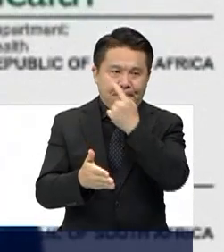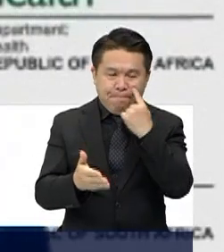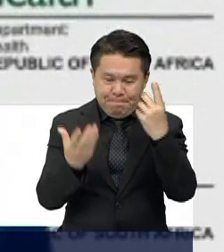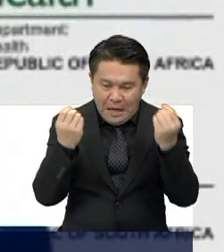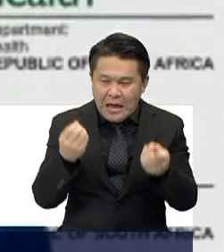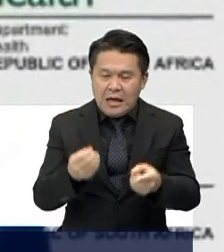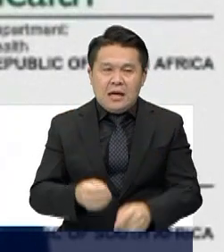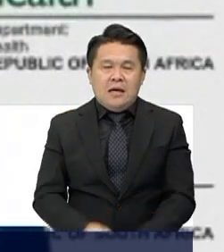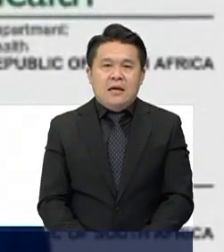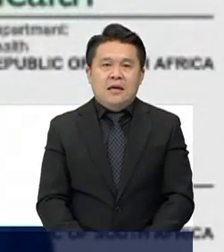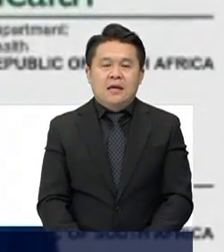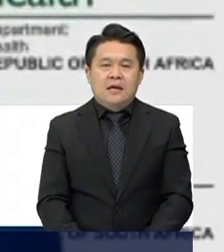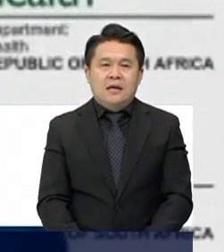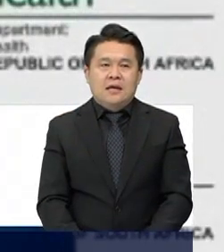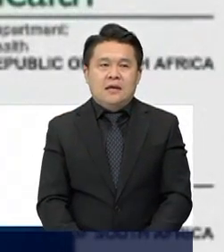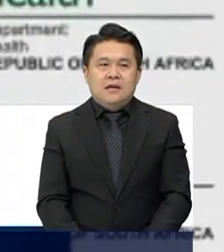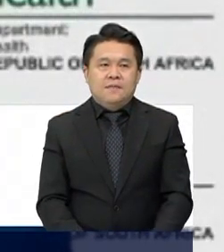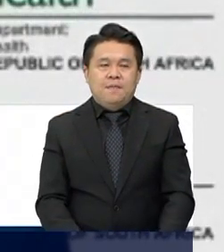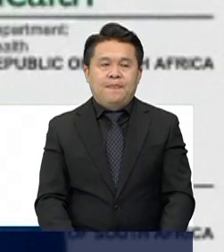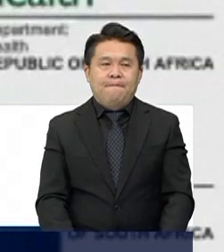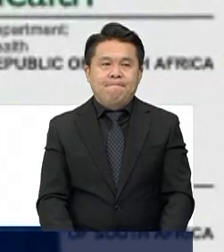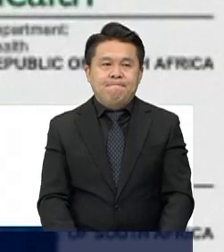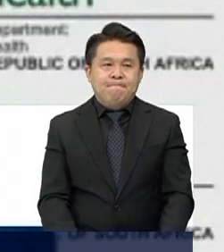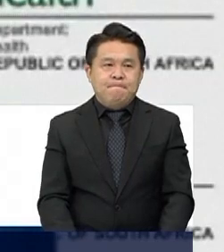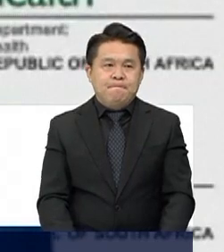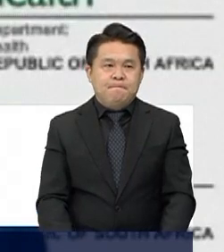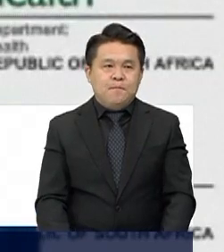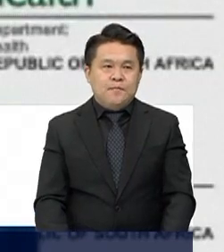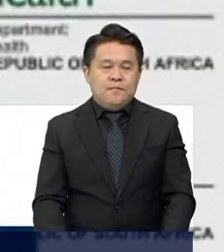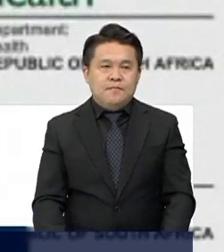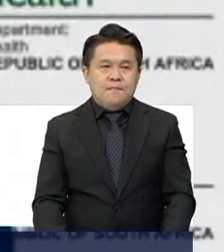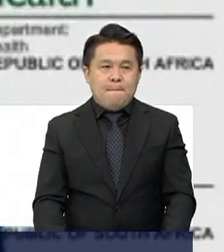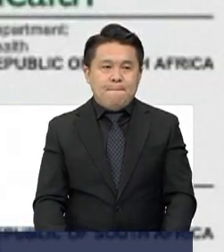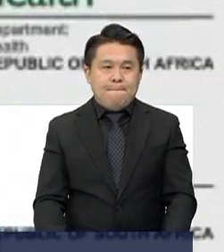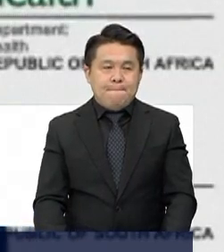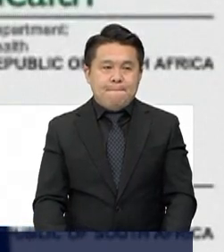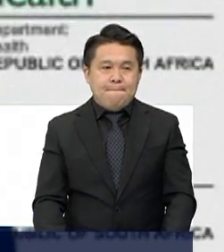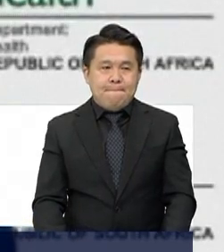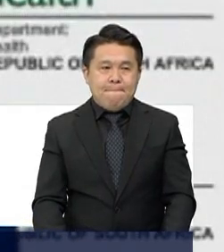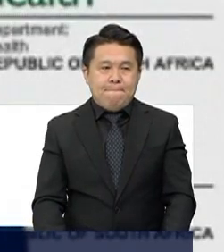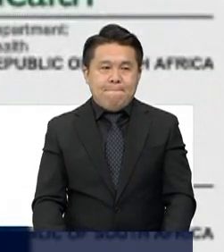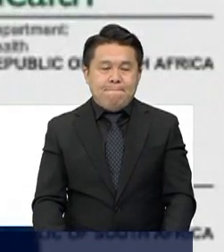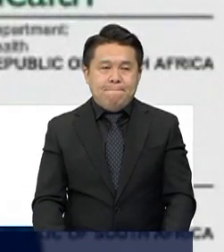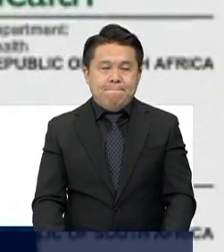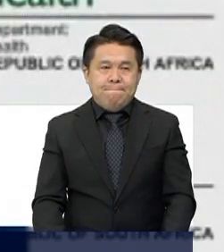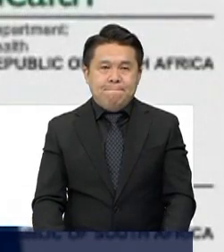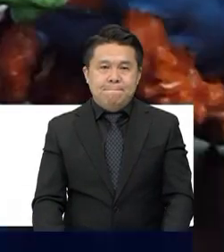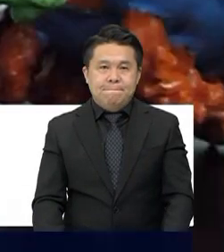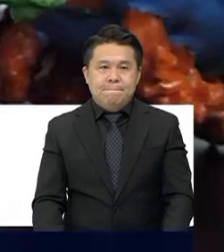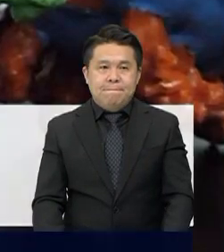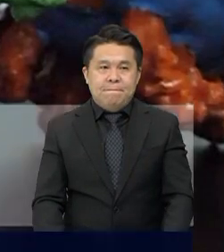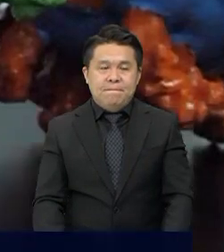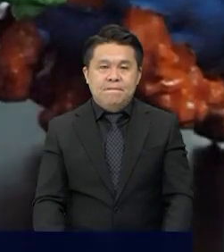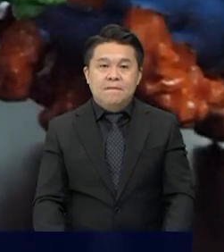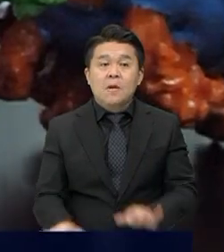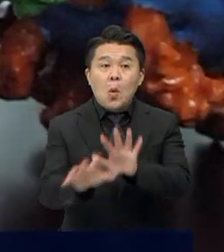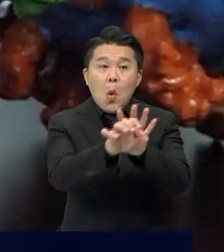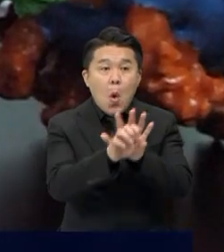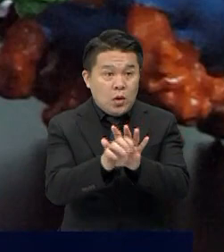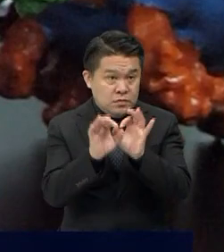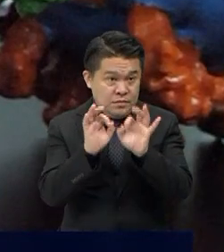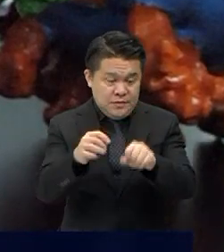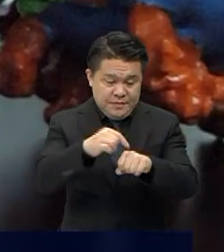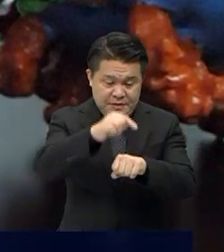genomic surveillance that indeed they were observing what looked like a new variant. 코로나